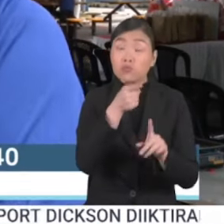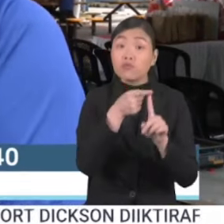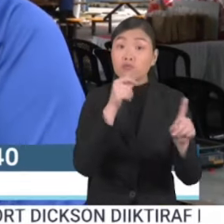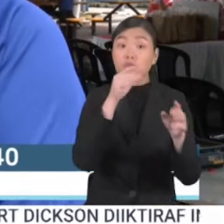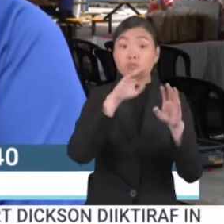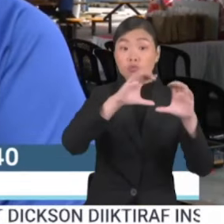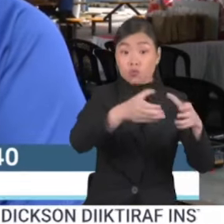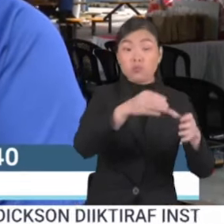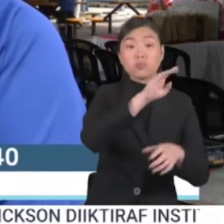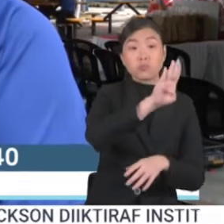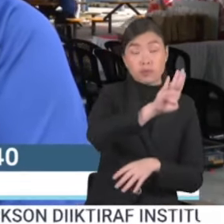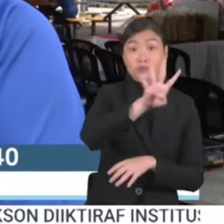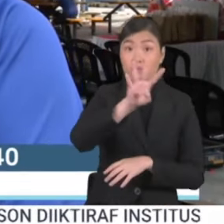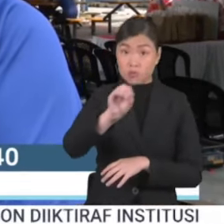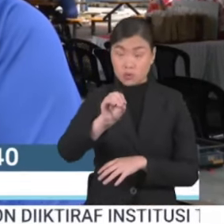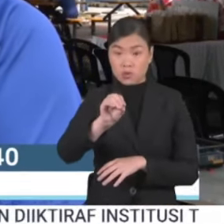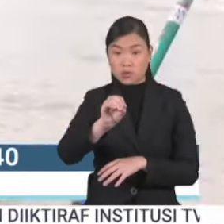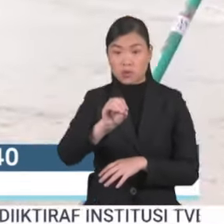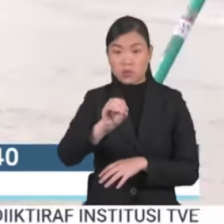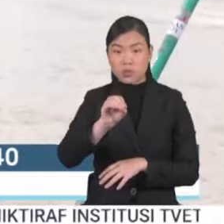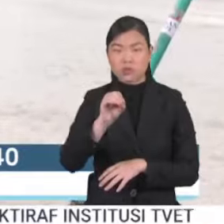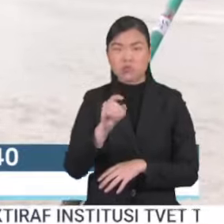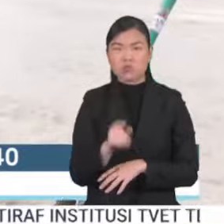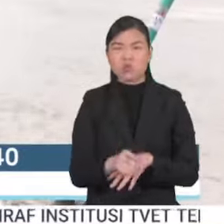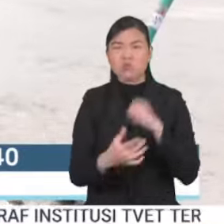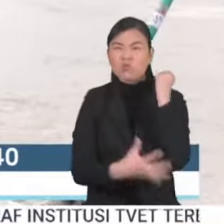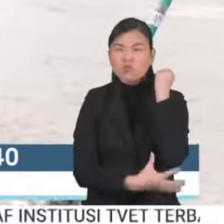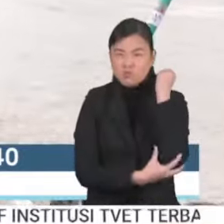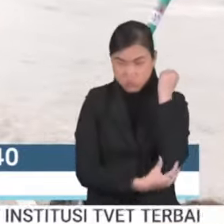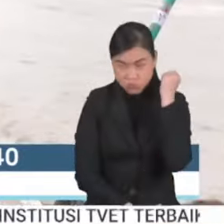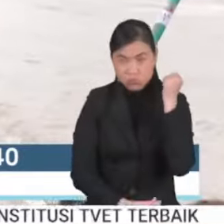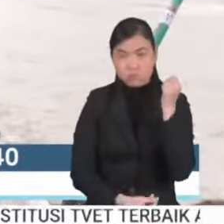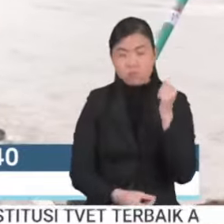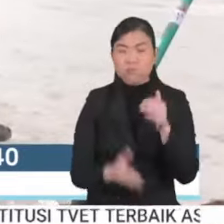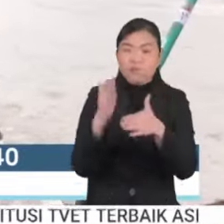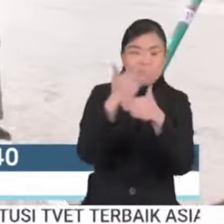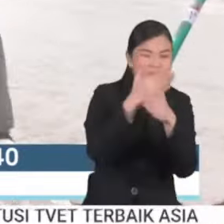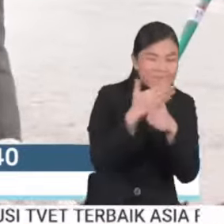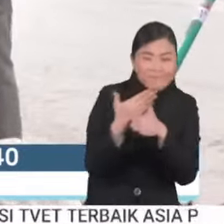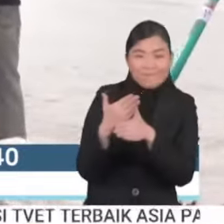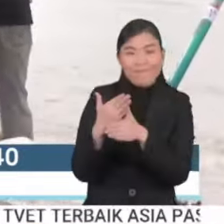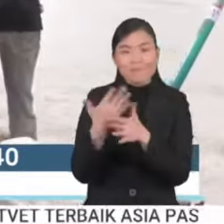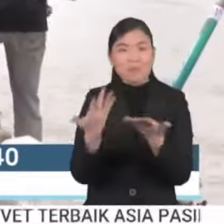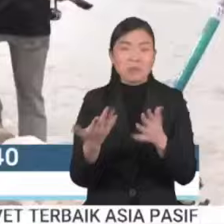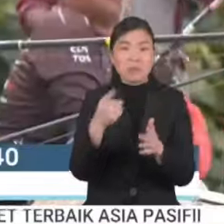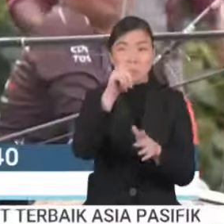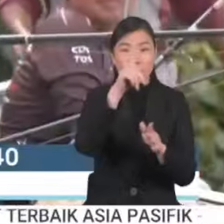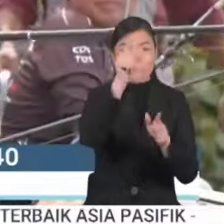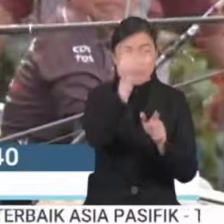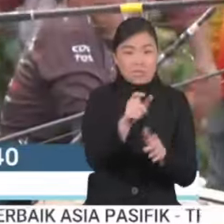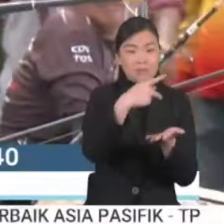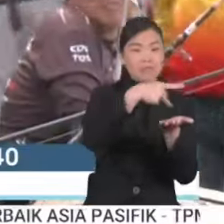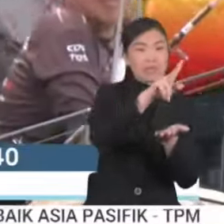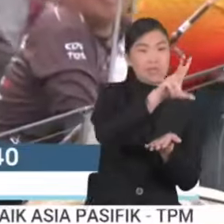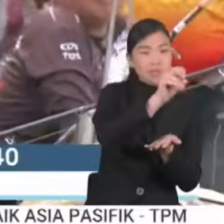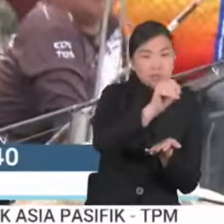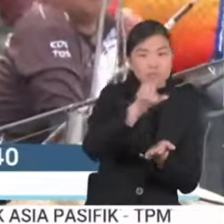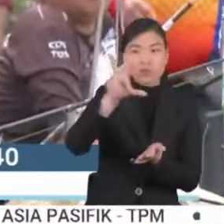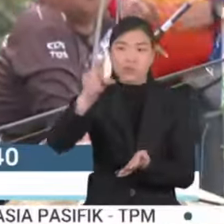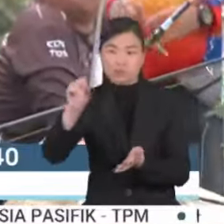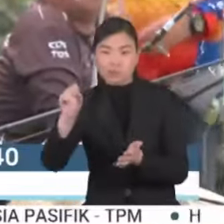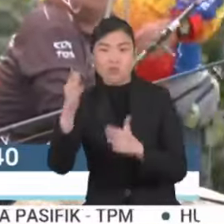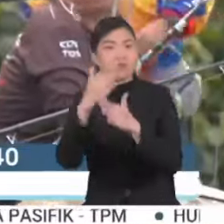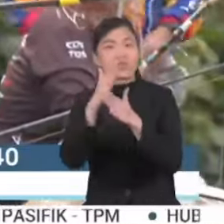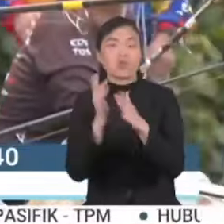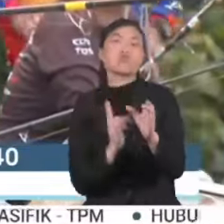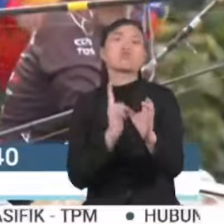B40, mungkin yang memang sangat-sangat kurang berkemampuan, yang berkongsi yuran, bersama seorang dia share RM30